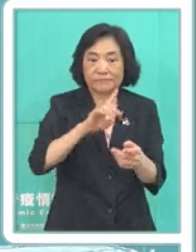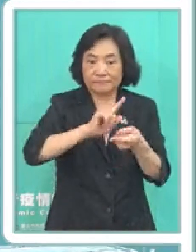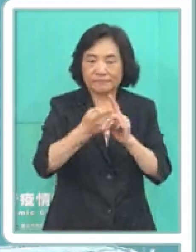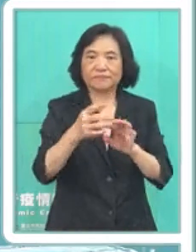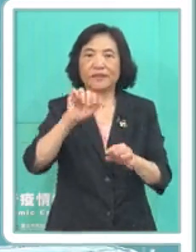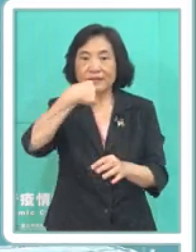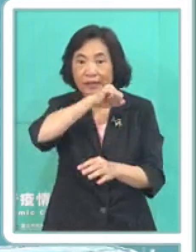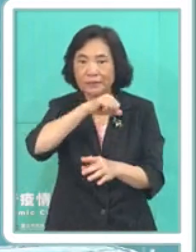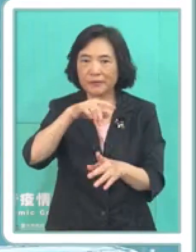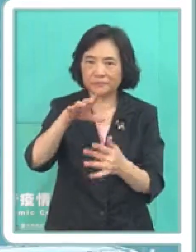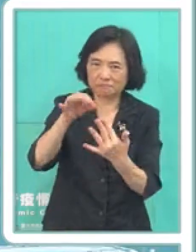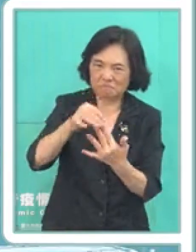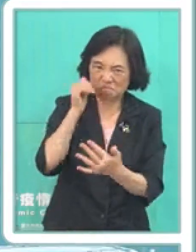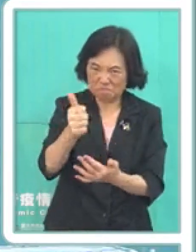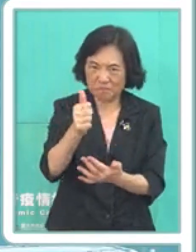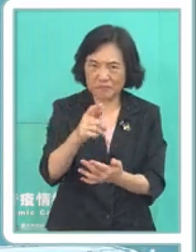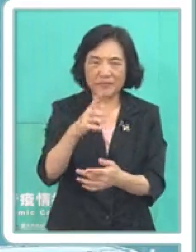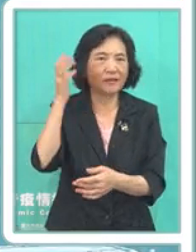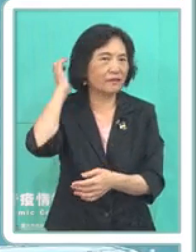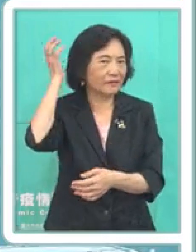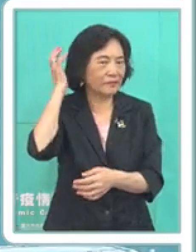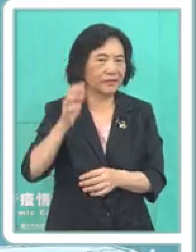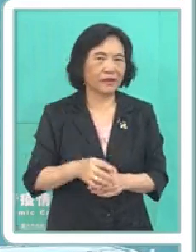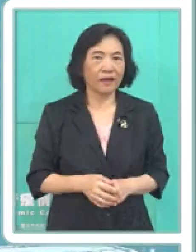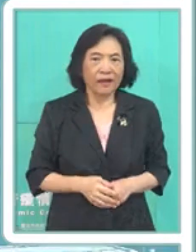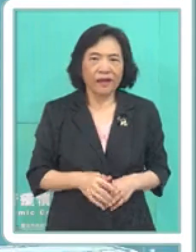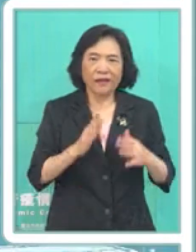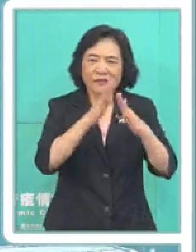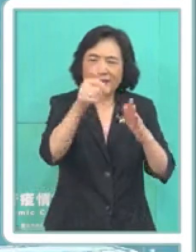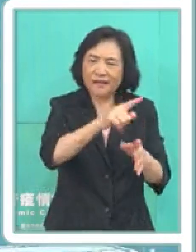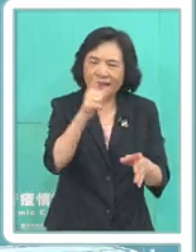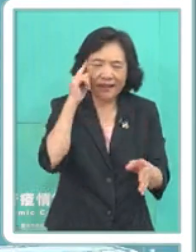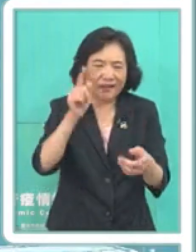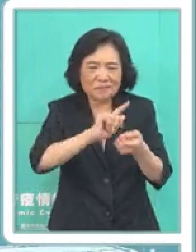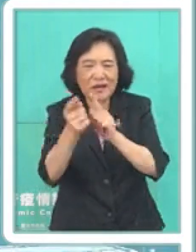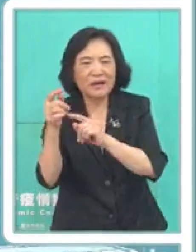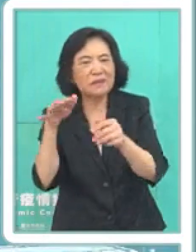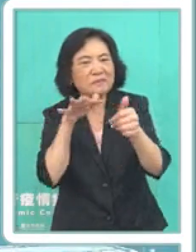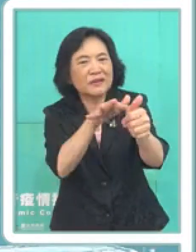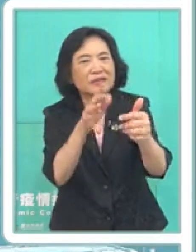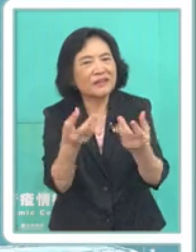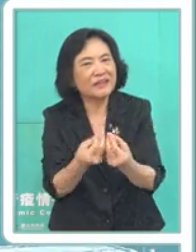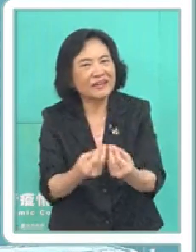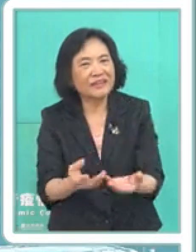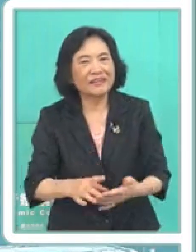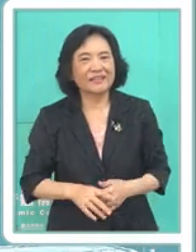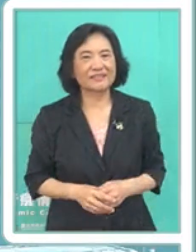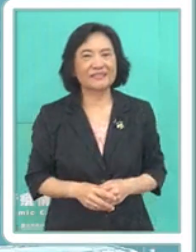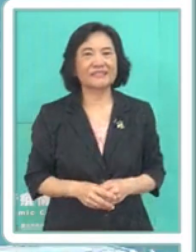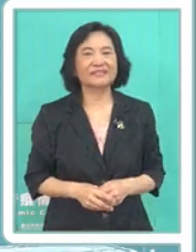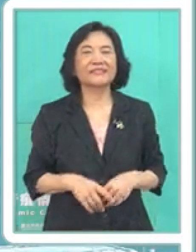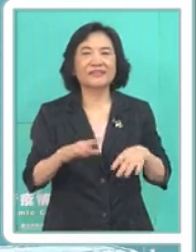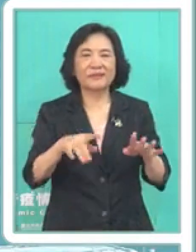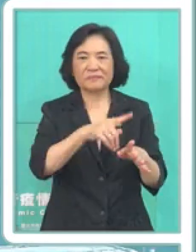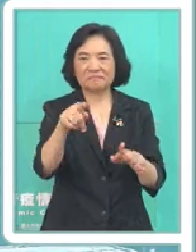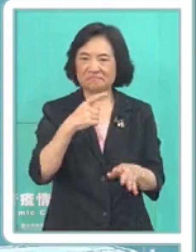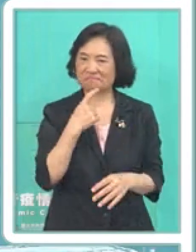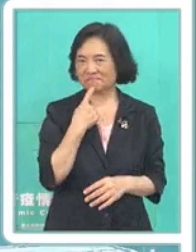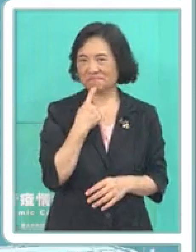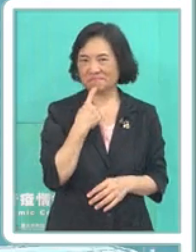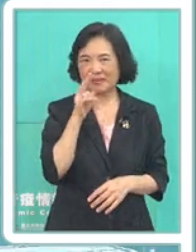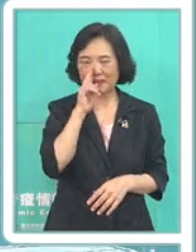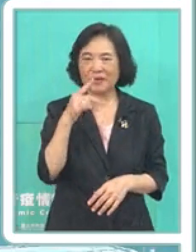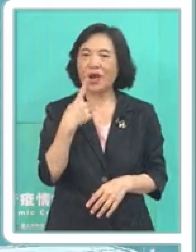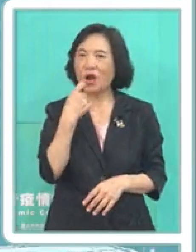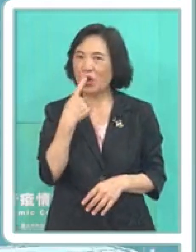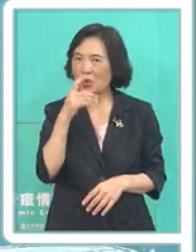湾的选择柯文哲。那市长怎么样看这样子的情况？因为有些人认为这个是绿营